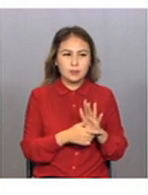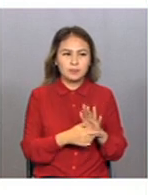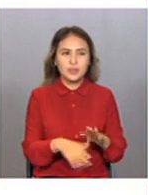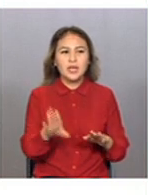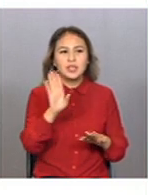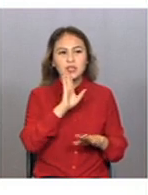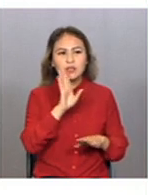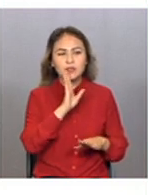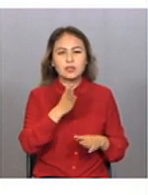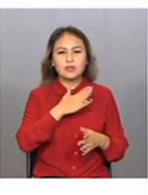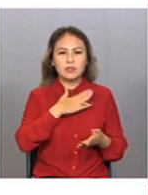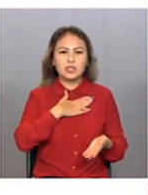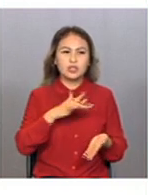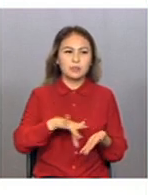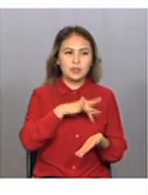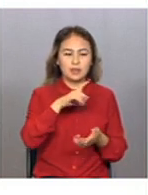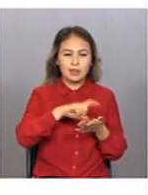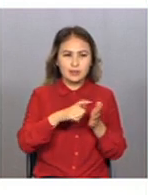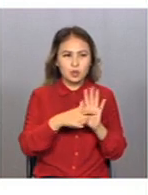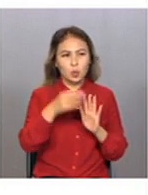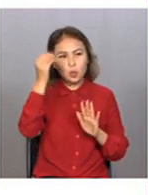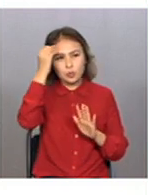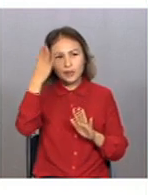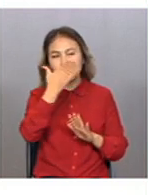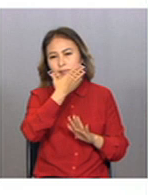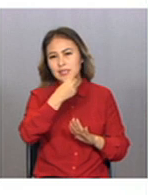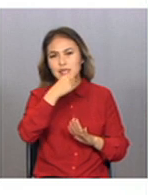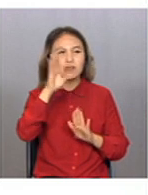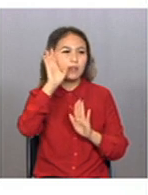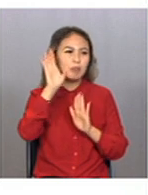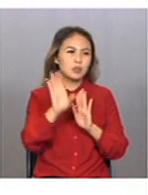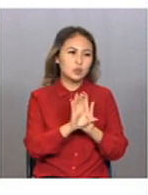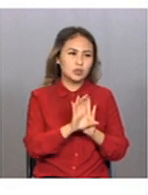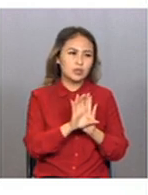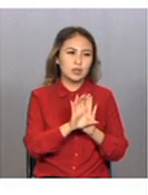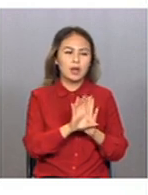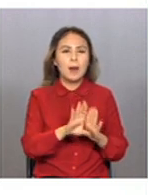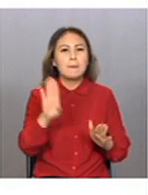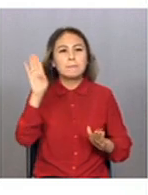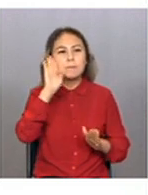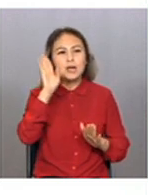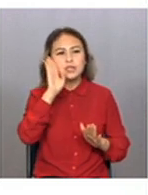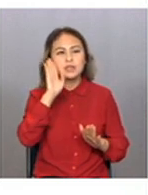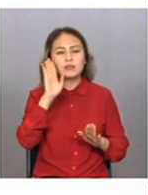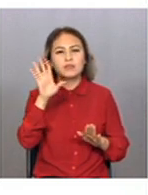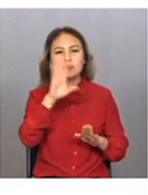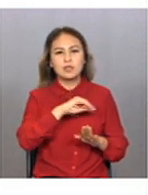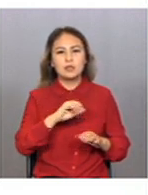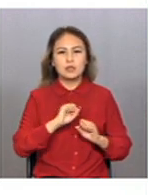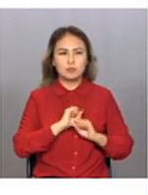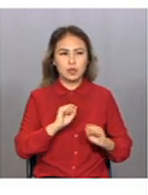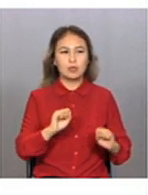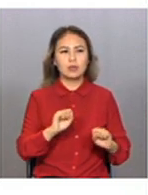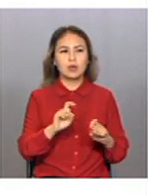классе. Девочки в нашем классе умные, красивые, послушные. Мальчики